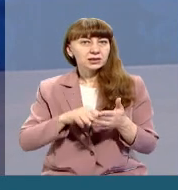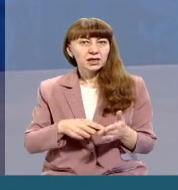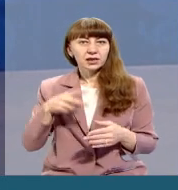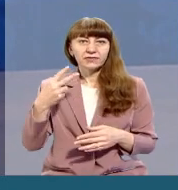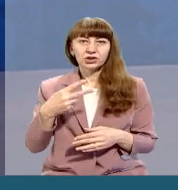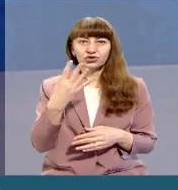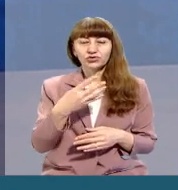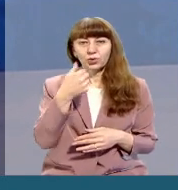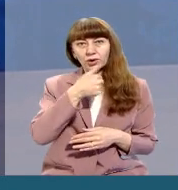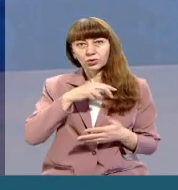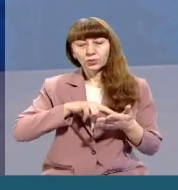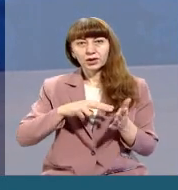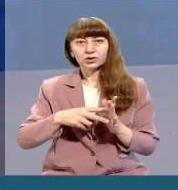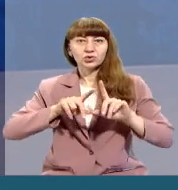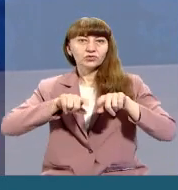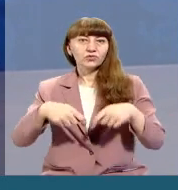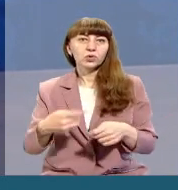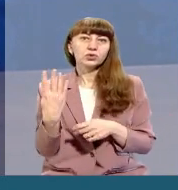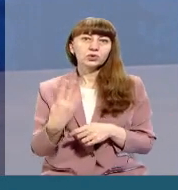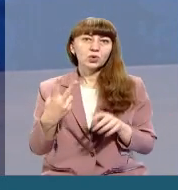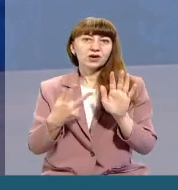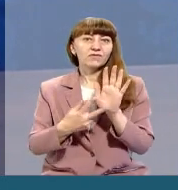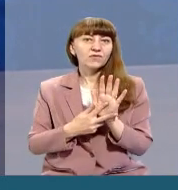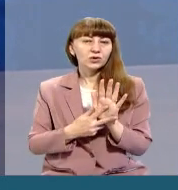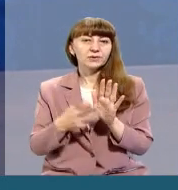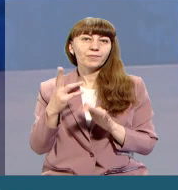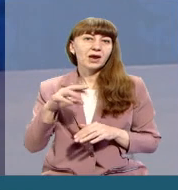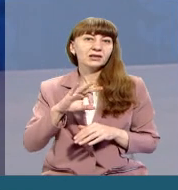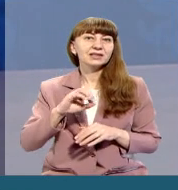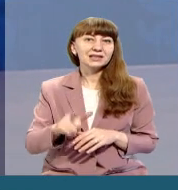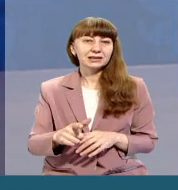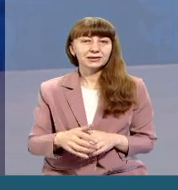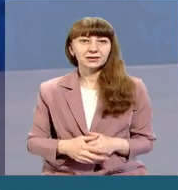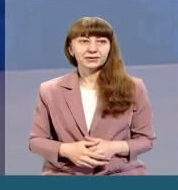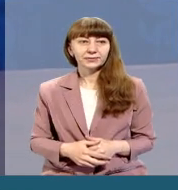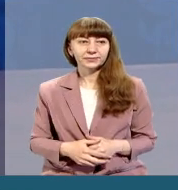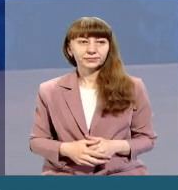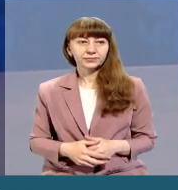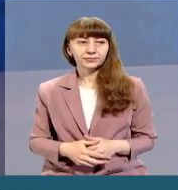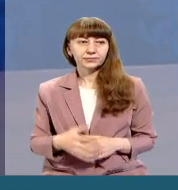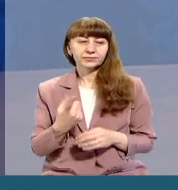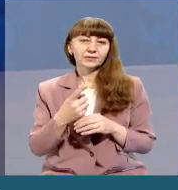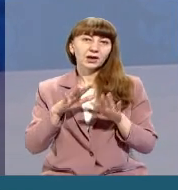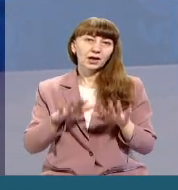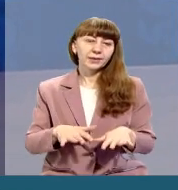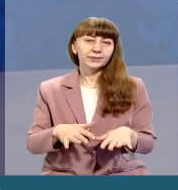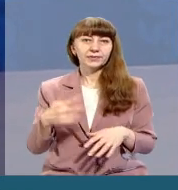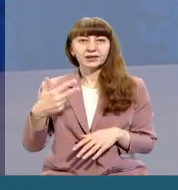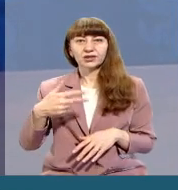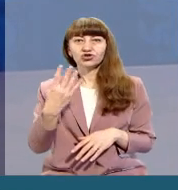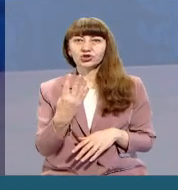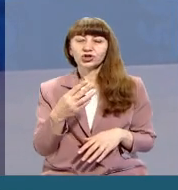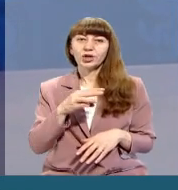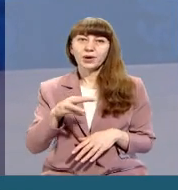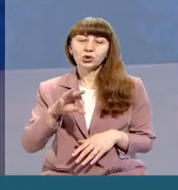2024 году планируется выделить порядка 48 млр тенге это местная сеть 34 мл